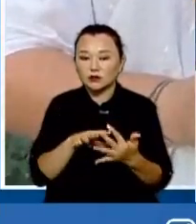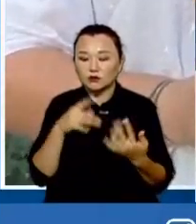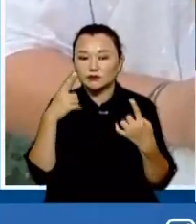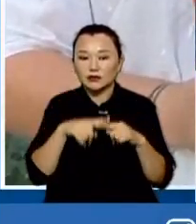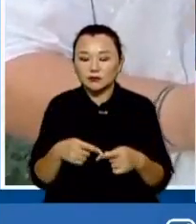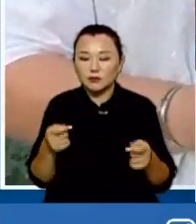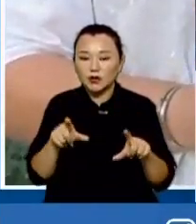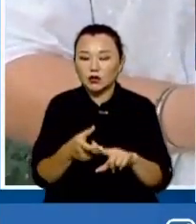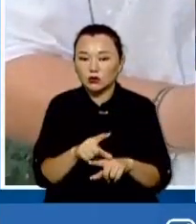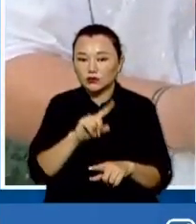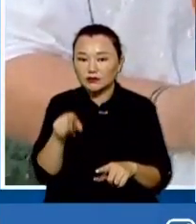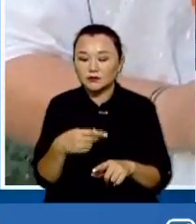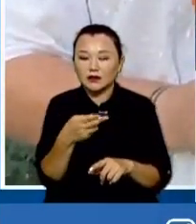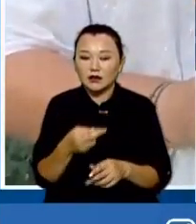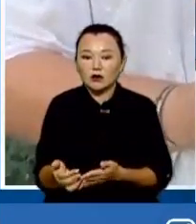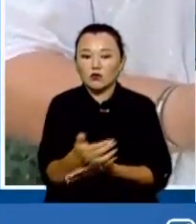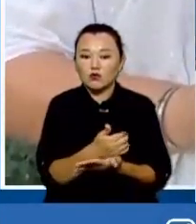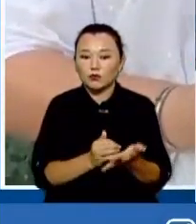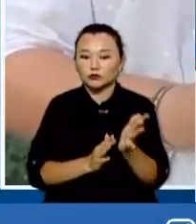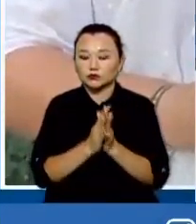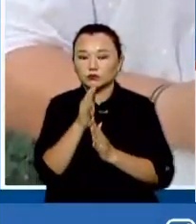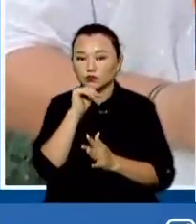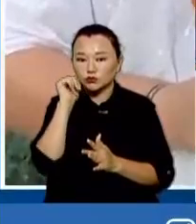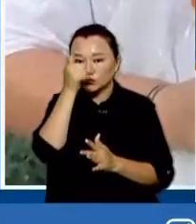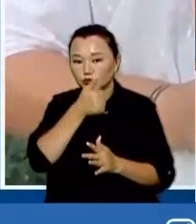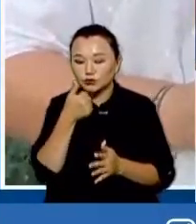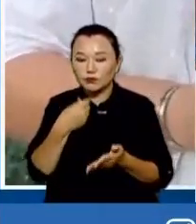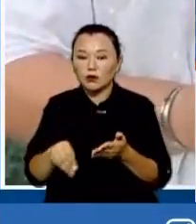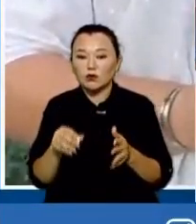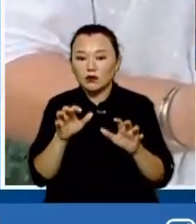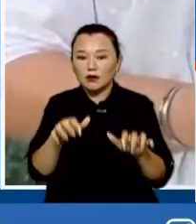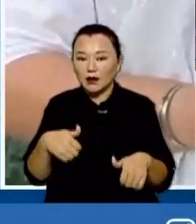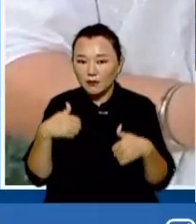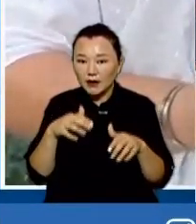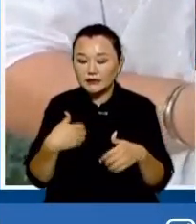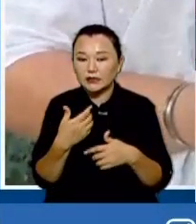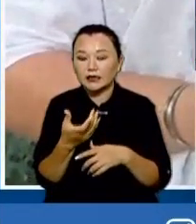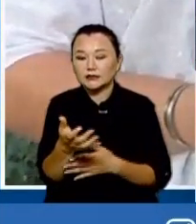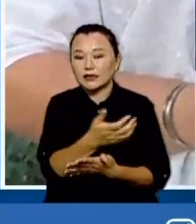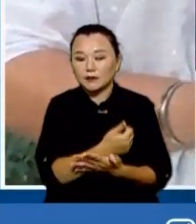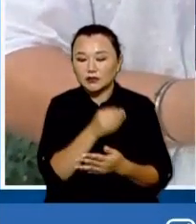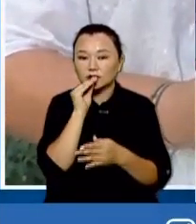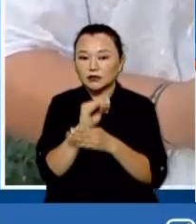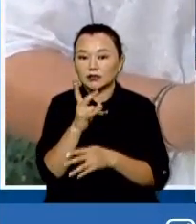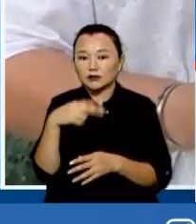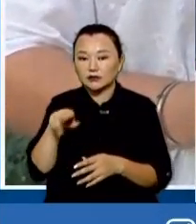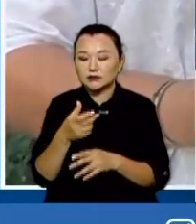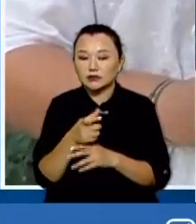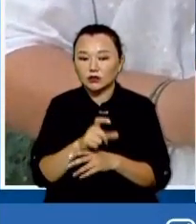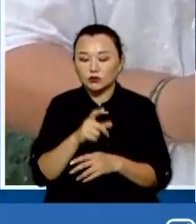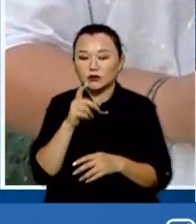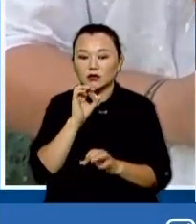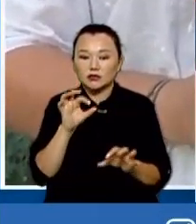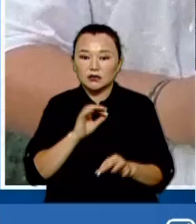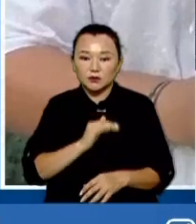сельхозтехнику, которая требуется для уборки урожая. С прошлого года на покупку комбайнов и жатки добавился НДС, который, говорят